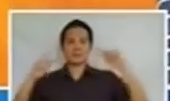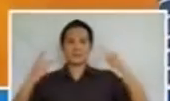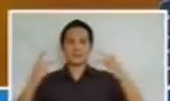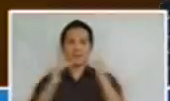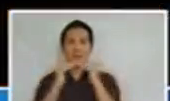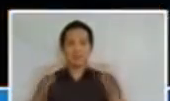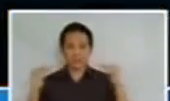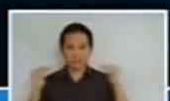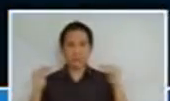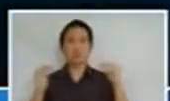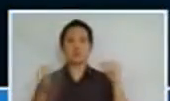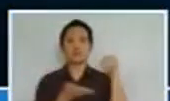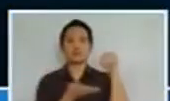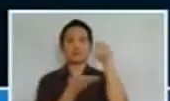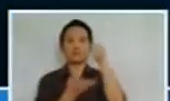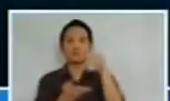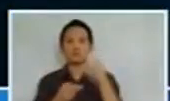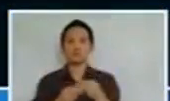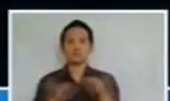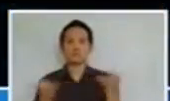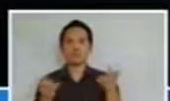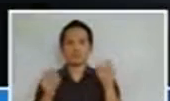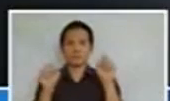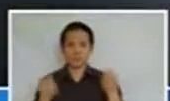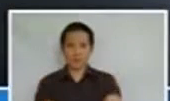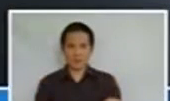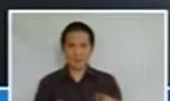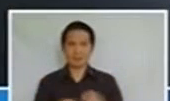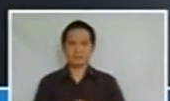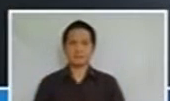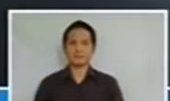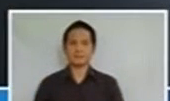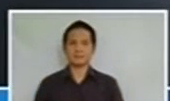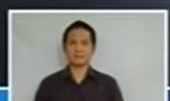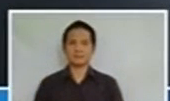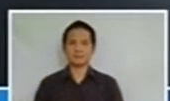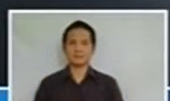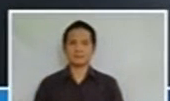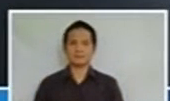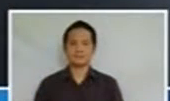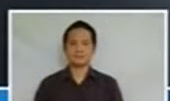naman. Tulungan ninyo yung mga Pilipino.